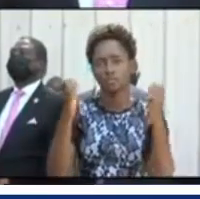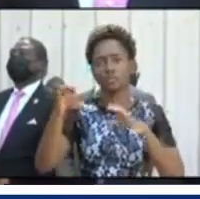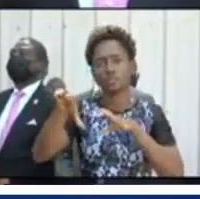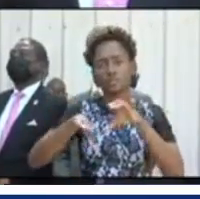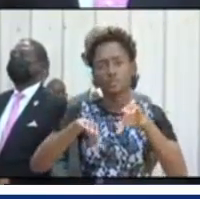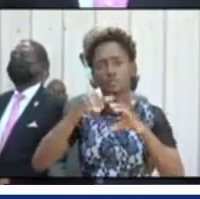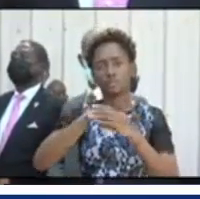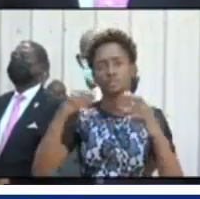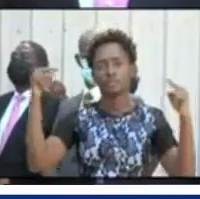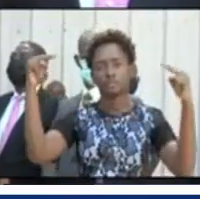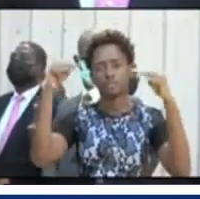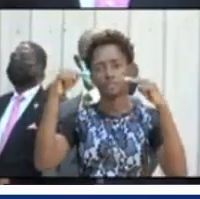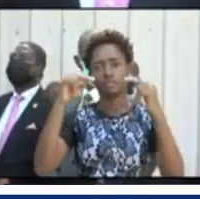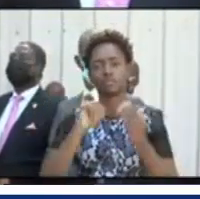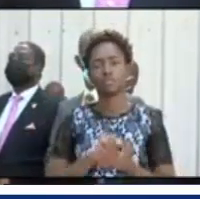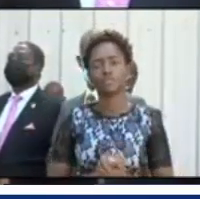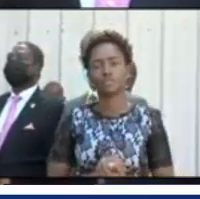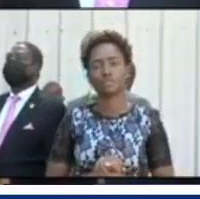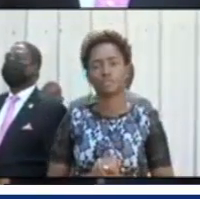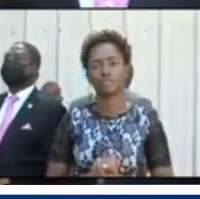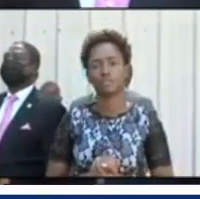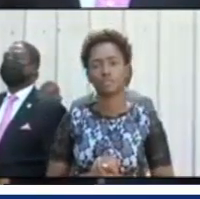niveau